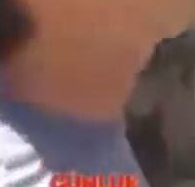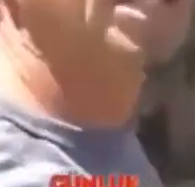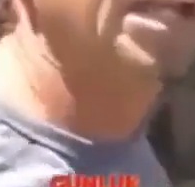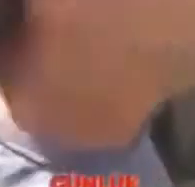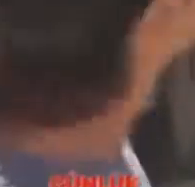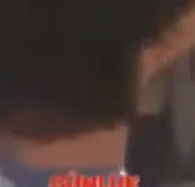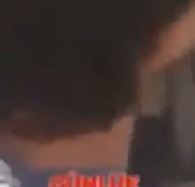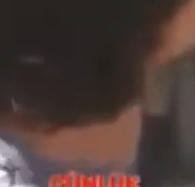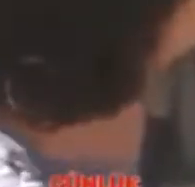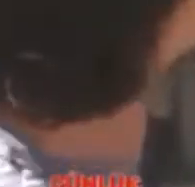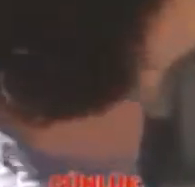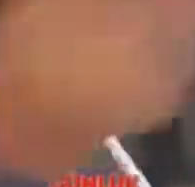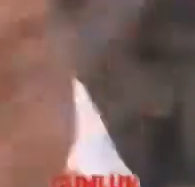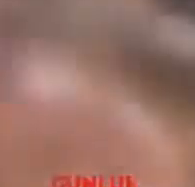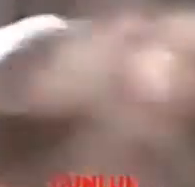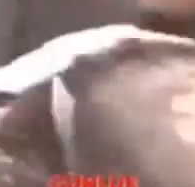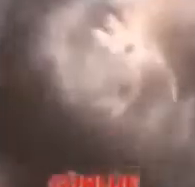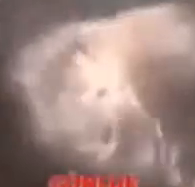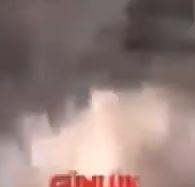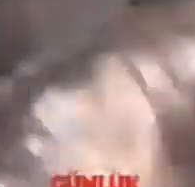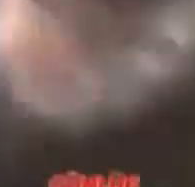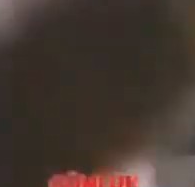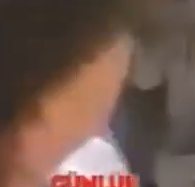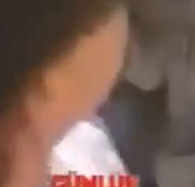¿Y de los ayuntamientos de la isla?